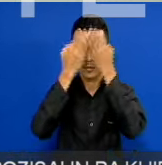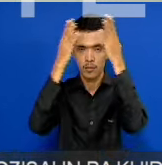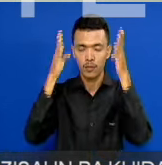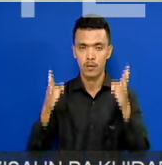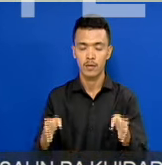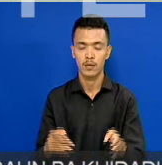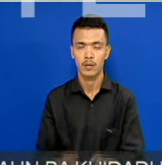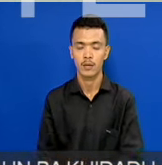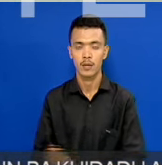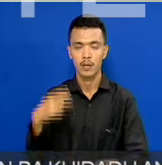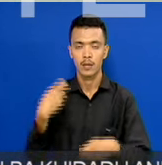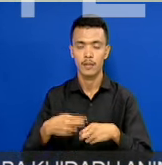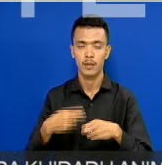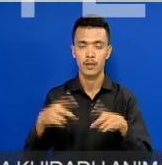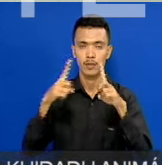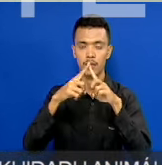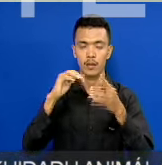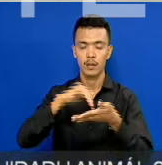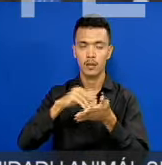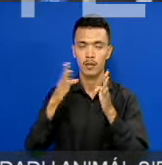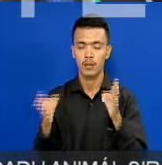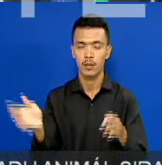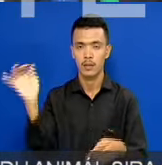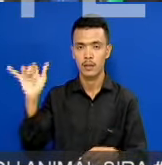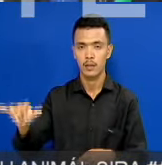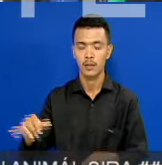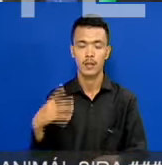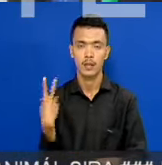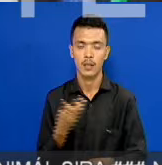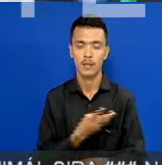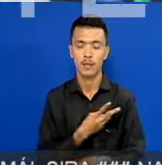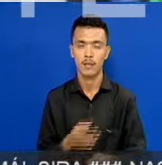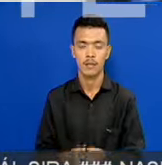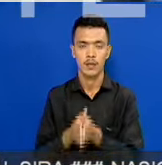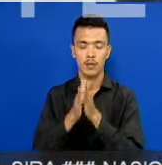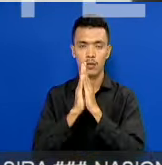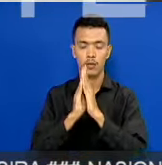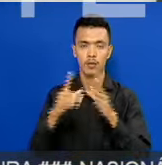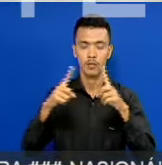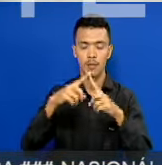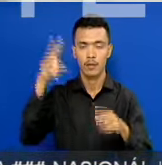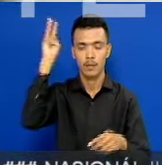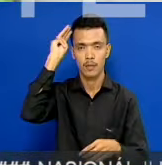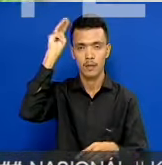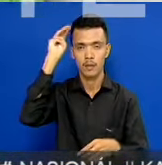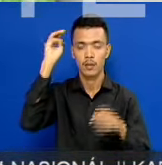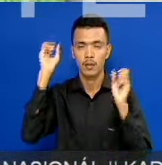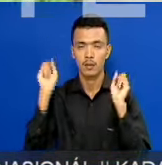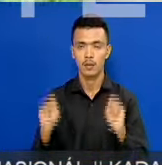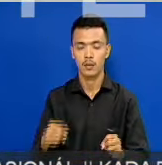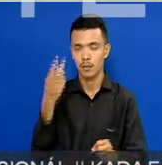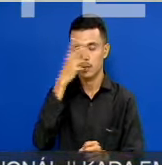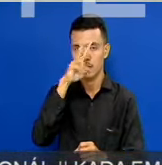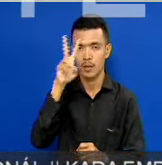ini impactnya bas transisi. Tahu hoi ini maka kami asa sugeridit kami sugeridit bang ministerio saya karik bele hari fila